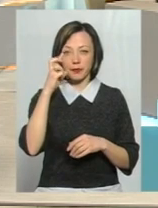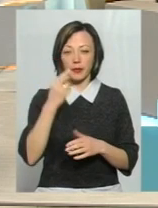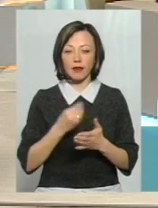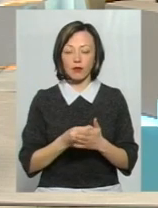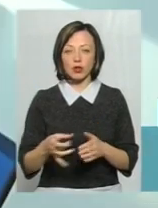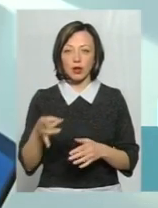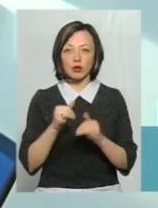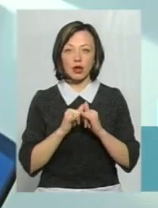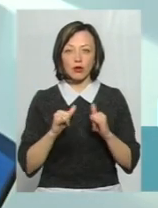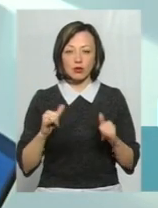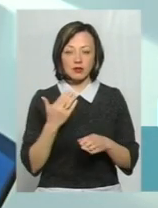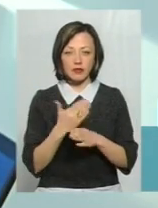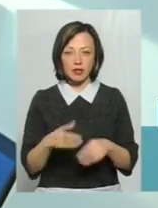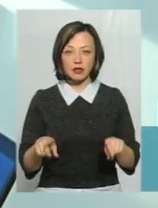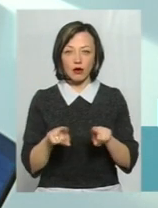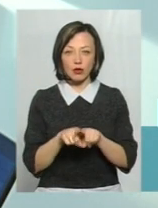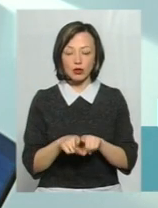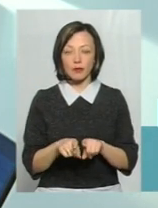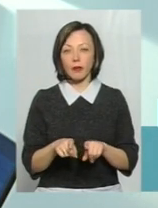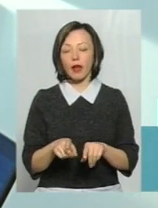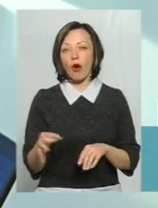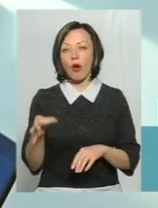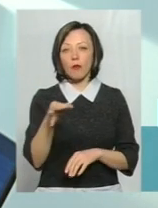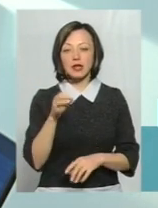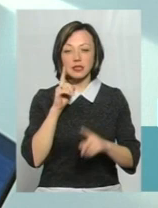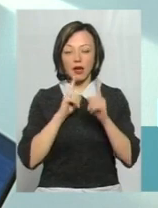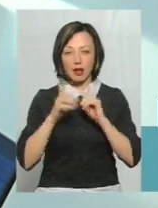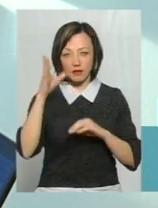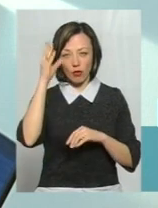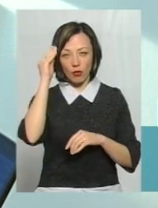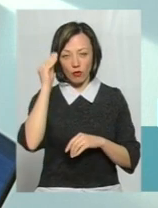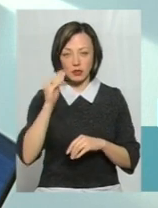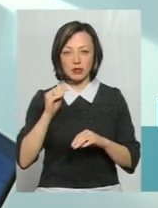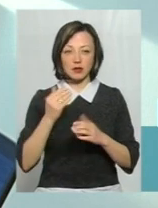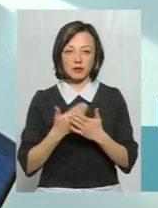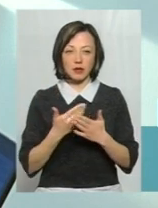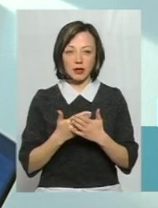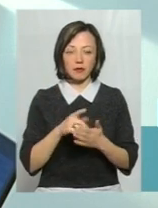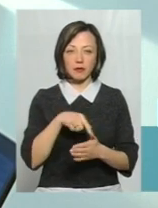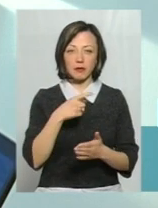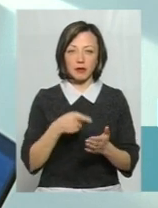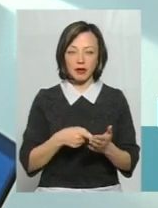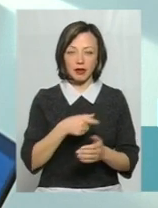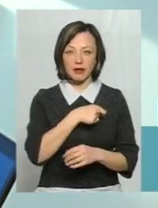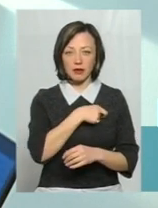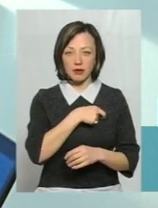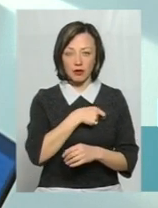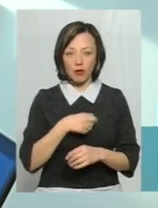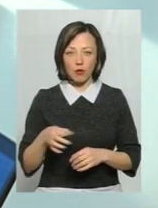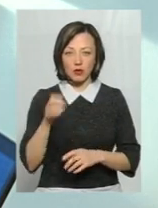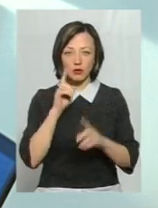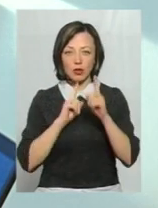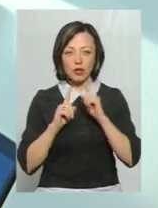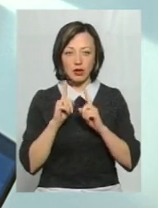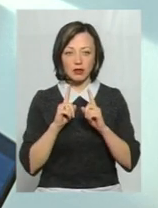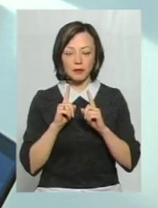фонду регіонального розвитку виділити, кошти обласна рада, враховуючи моменти, і підняв питання і депутат обласної ради, який